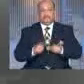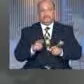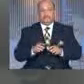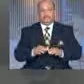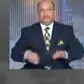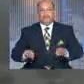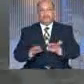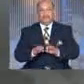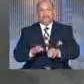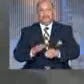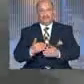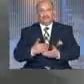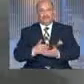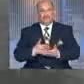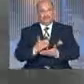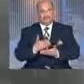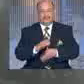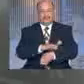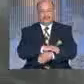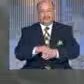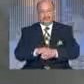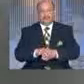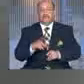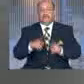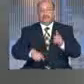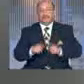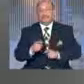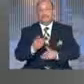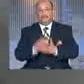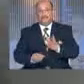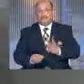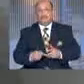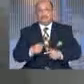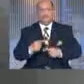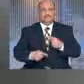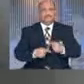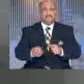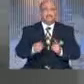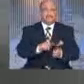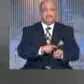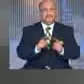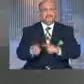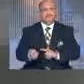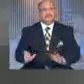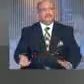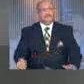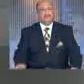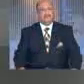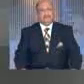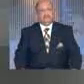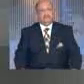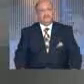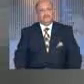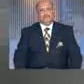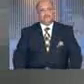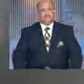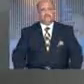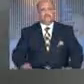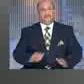قبولهم وملفات صحية عالقة مطروحة منذ سنوات على وزارة الصحة تستجدي النظر العاجل